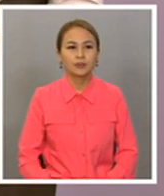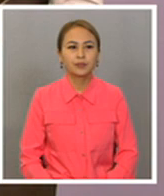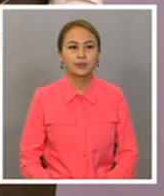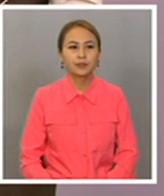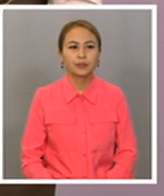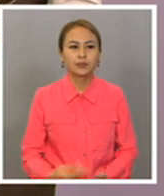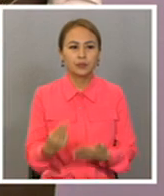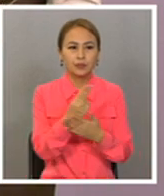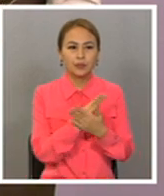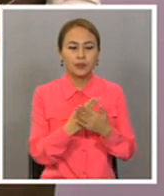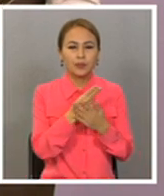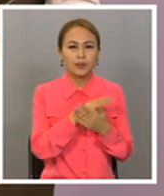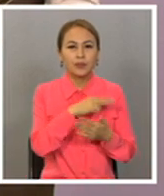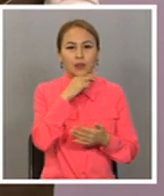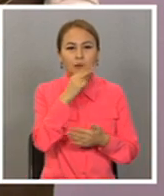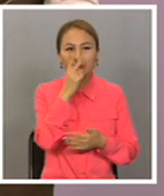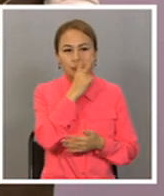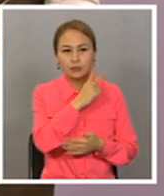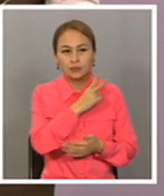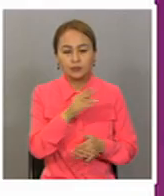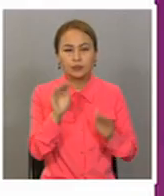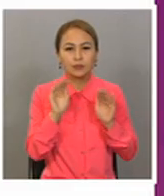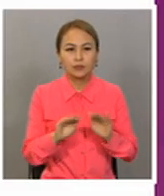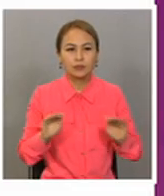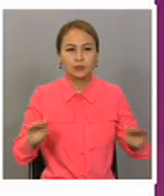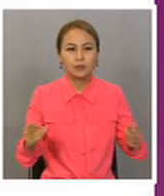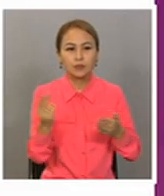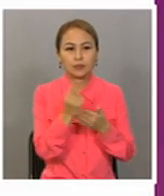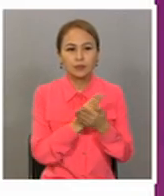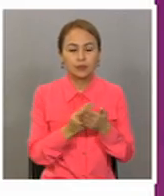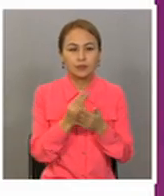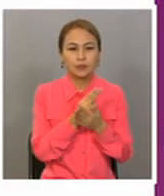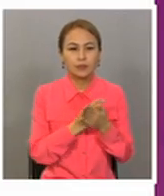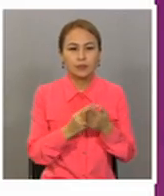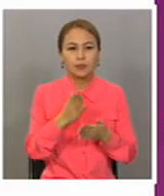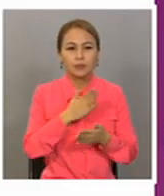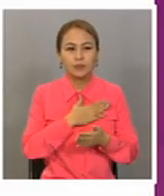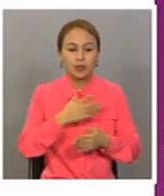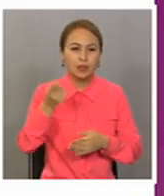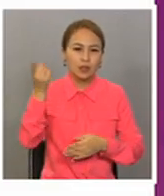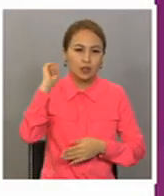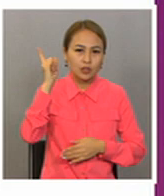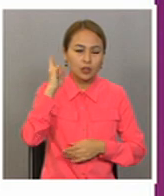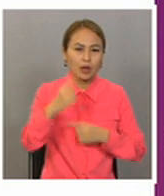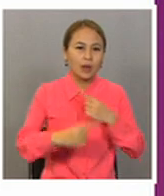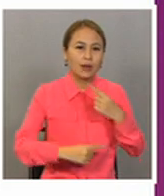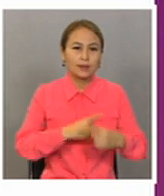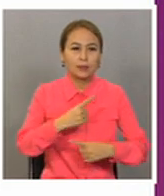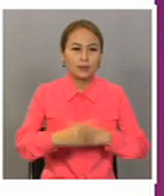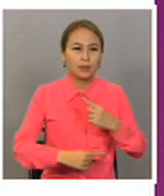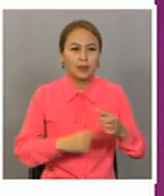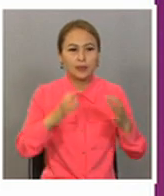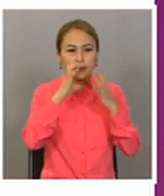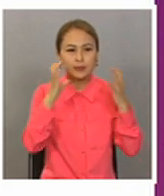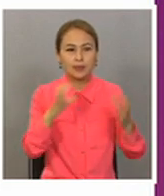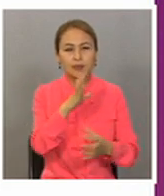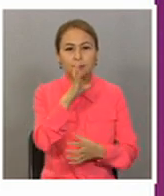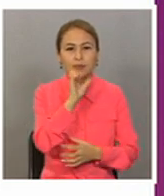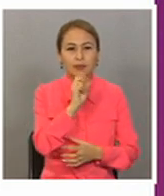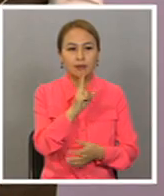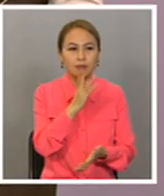Суретке назар аударамыз. Балалар, суретте біздің ежелгі ата-бабаларымыз сақтар